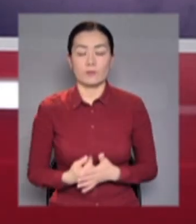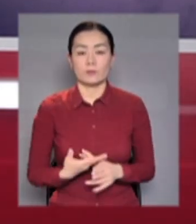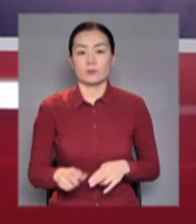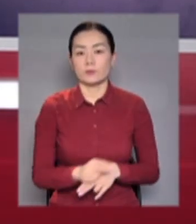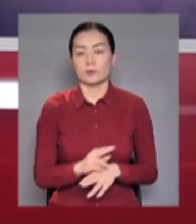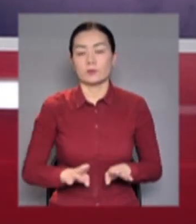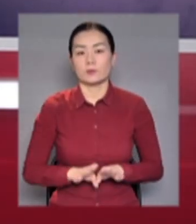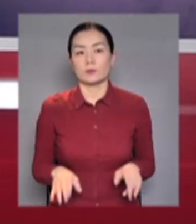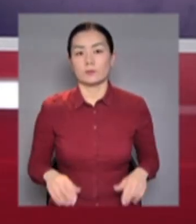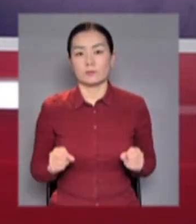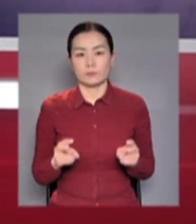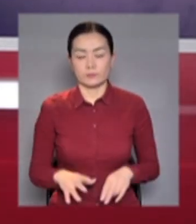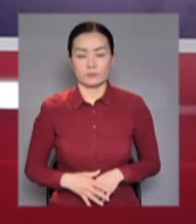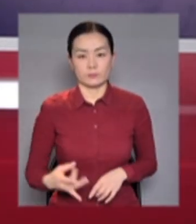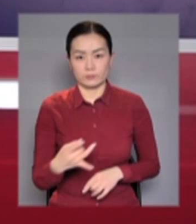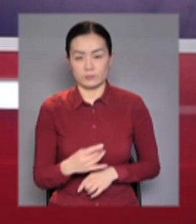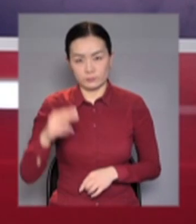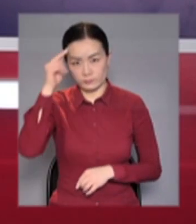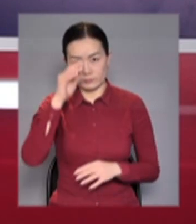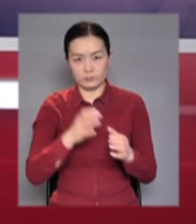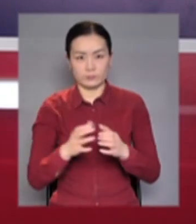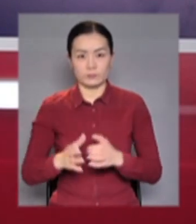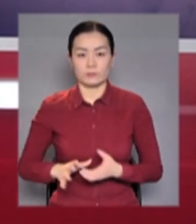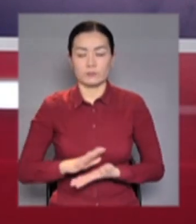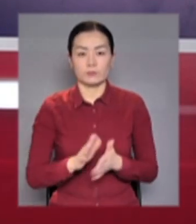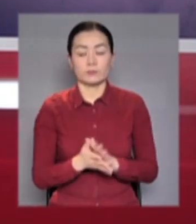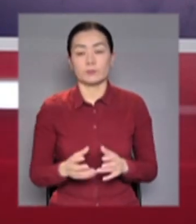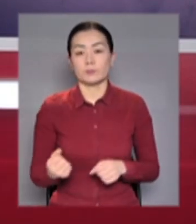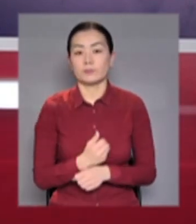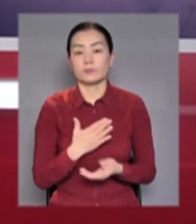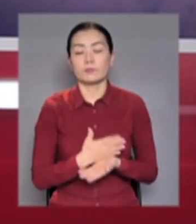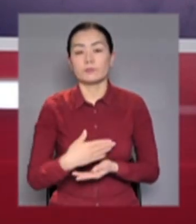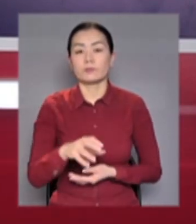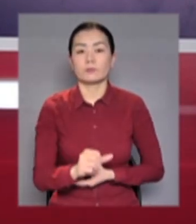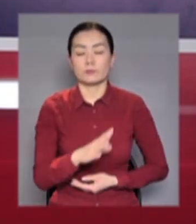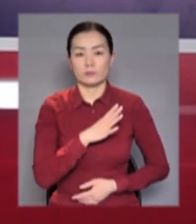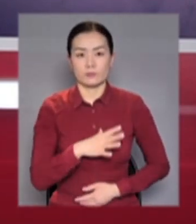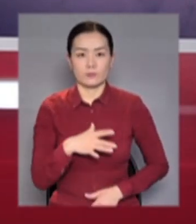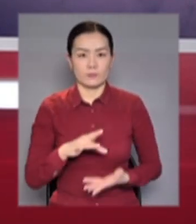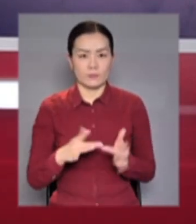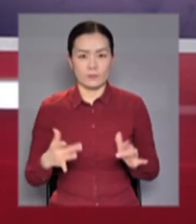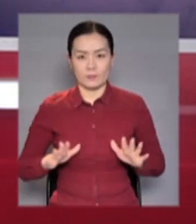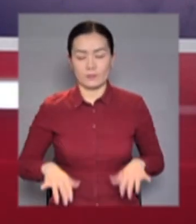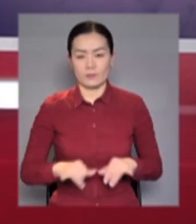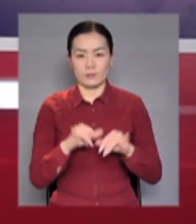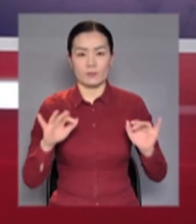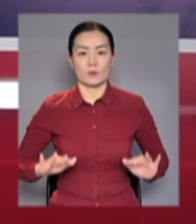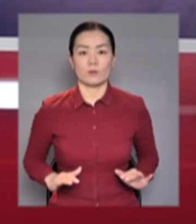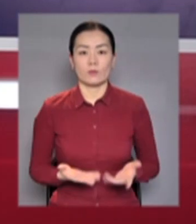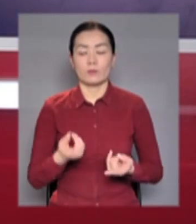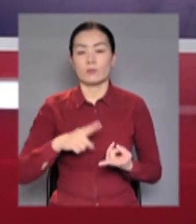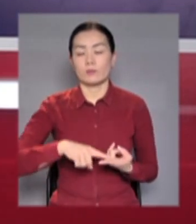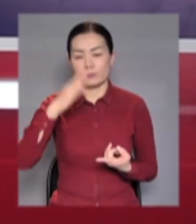тәрбие солай ма, қайдам? Өңірдегі білім беру ұйымының бірінен шу шықты. Өткен аптада ғана әлеуметтік желіге тараған сұмдық жағдайға